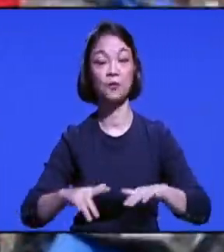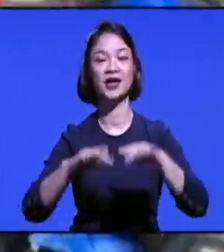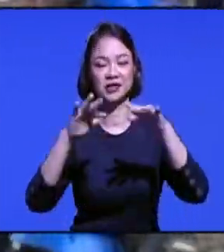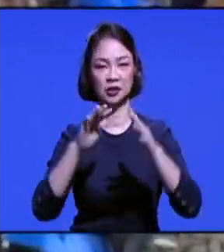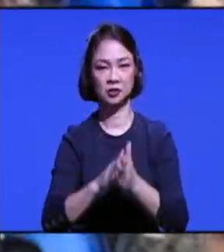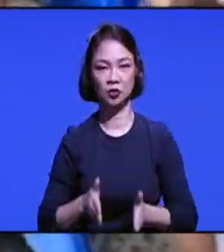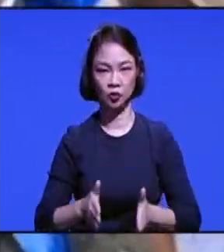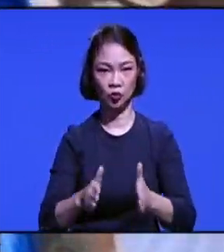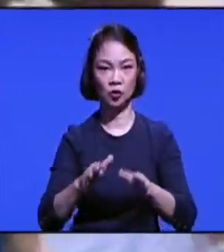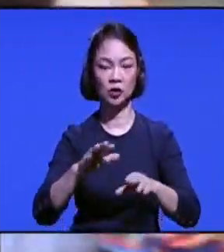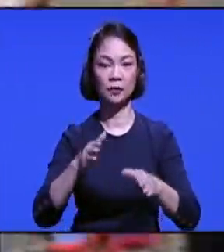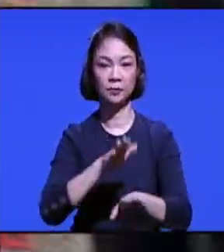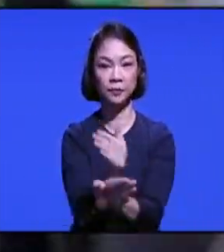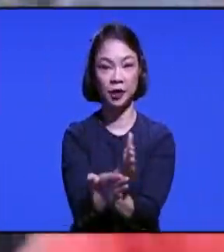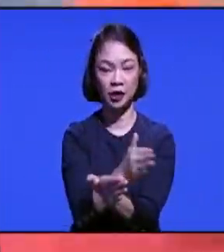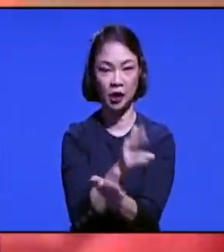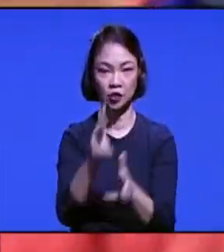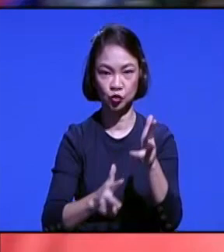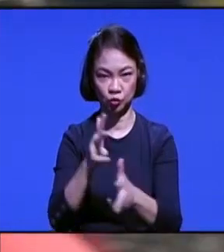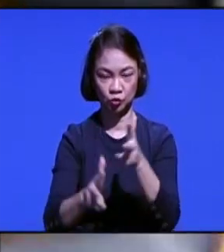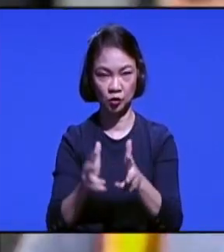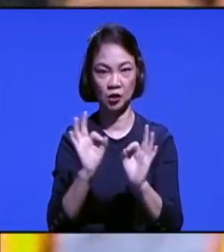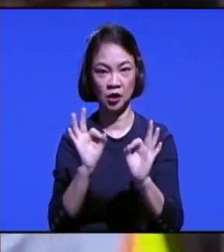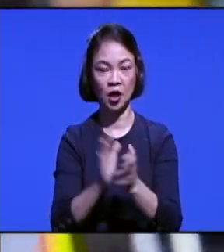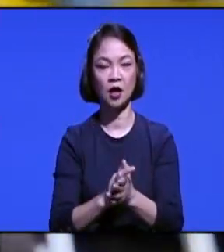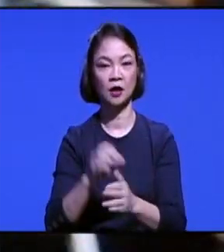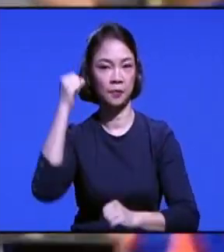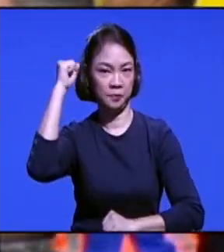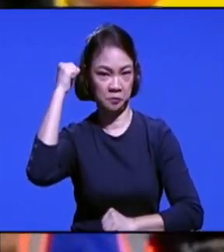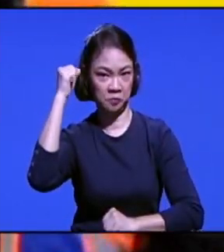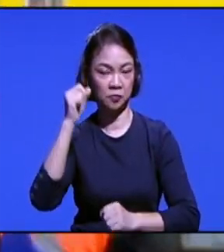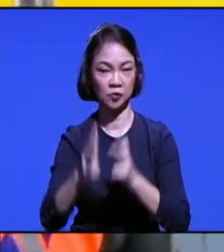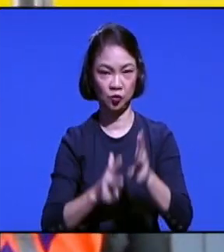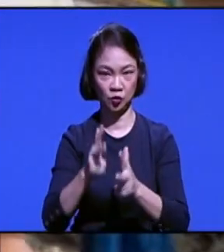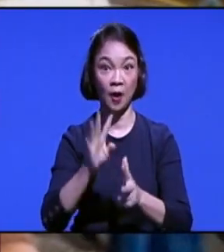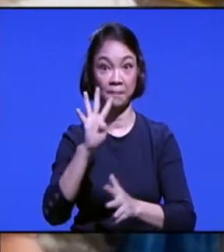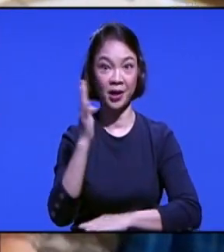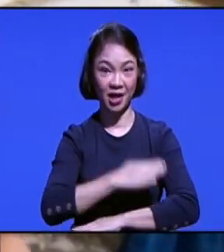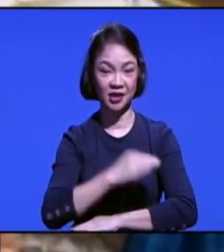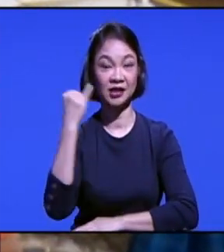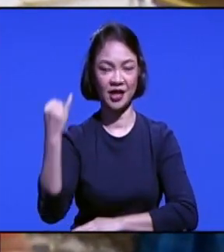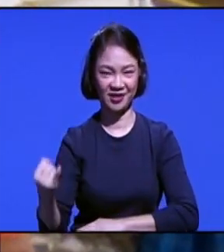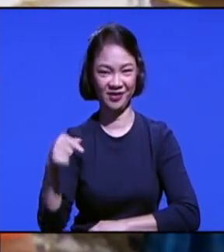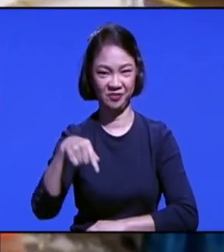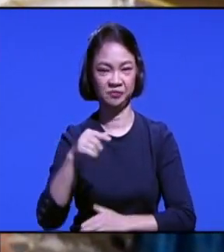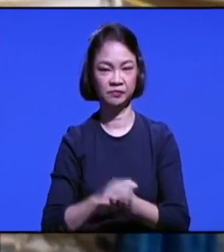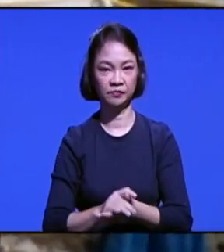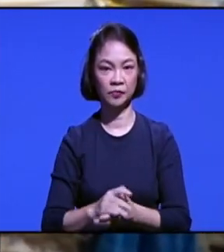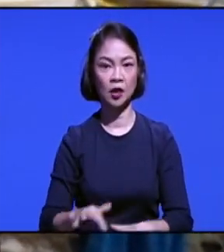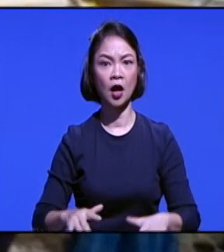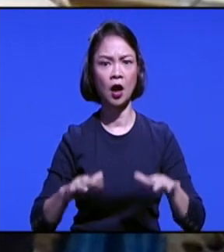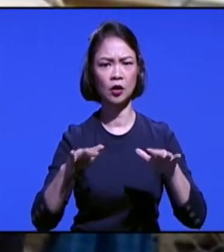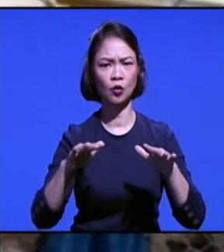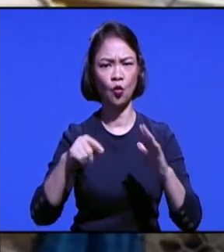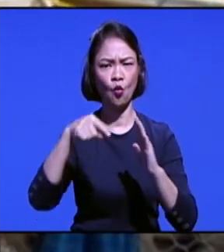menempati peron stasiun yang sedang tidak beroperasi selama 4 hari terakhir. Ya karena air juga udah